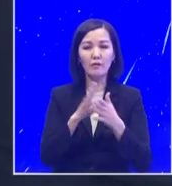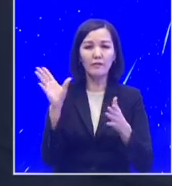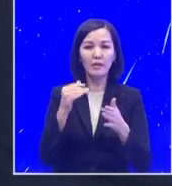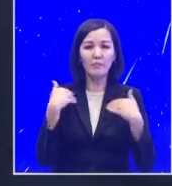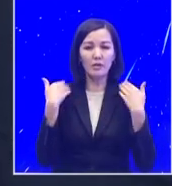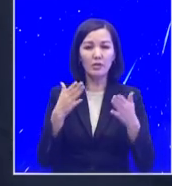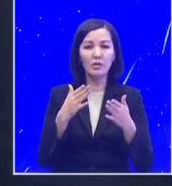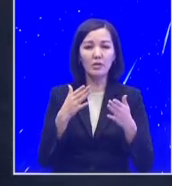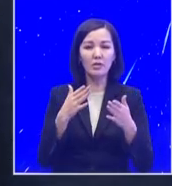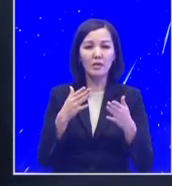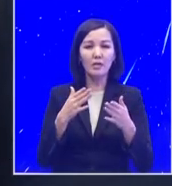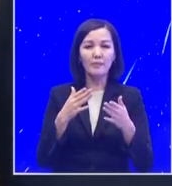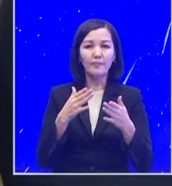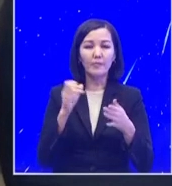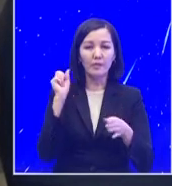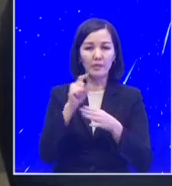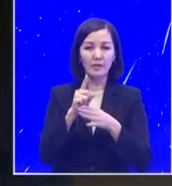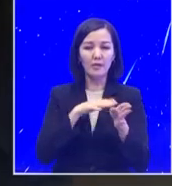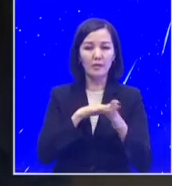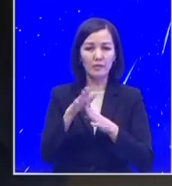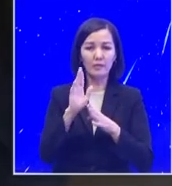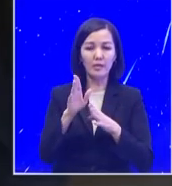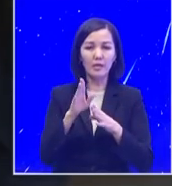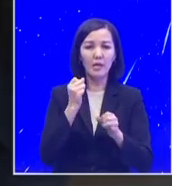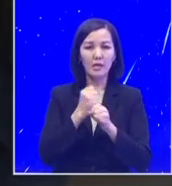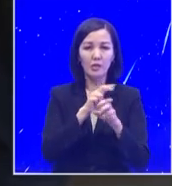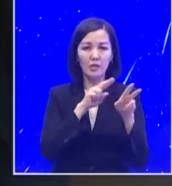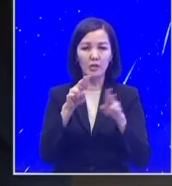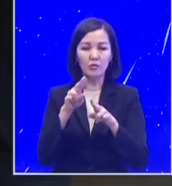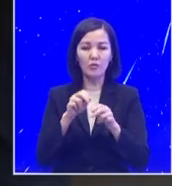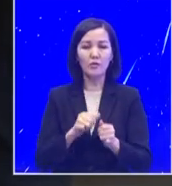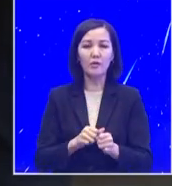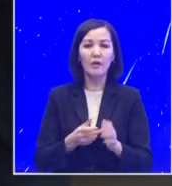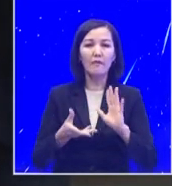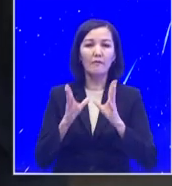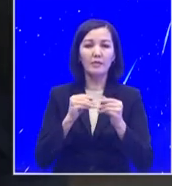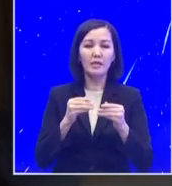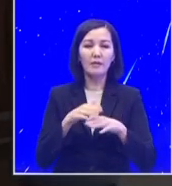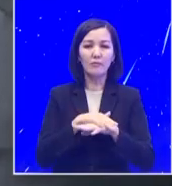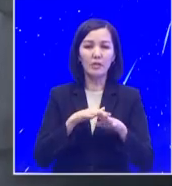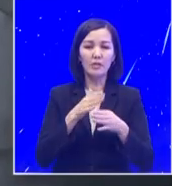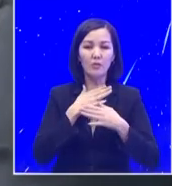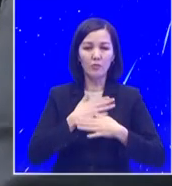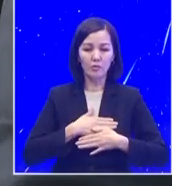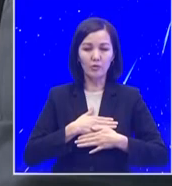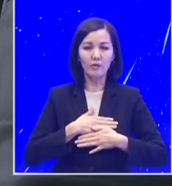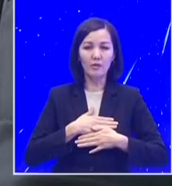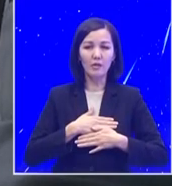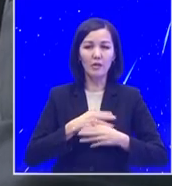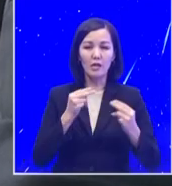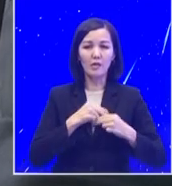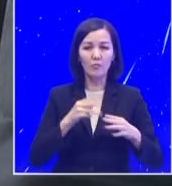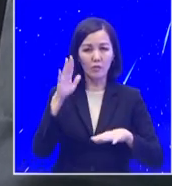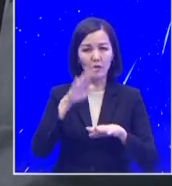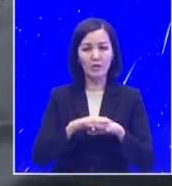обращения были переданы в соответствующие органы и взяты под личный контроль главы района. В целом жители дали удовлетворительную оценку работе